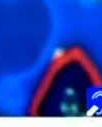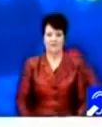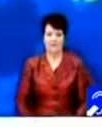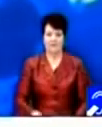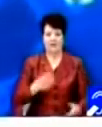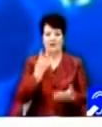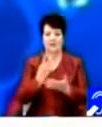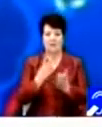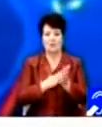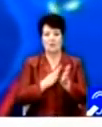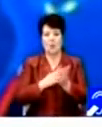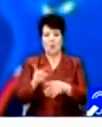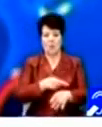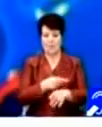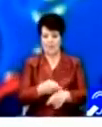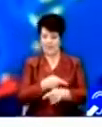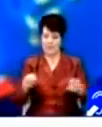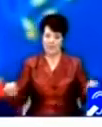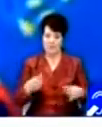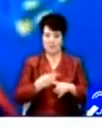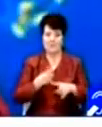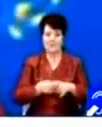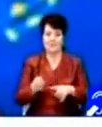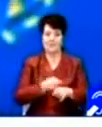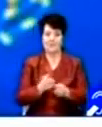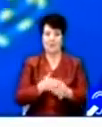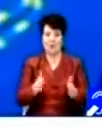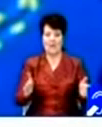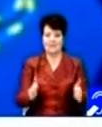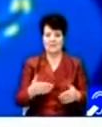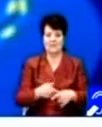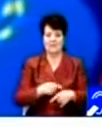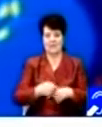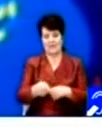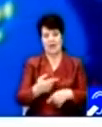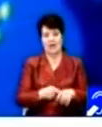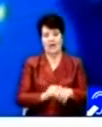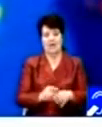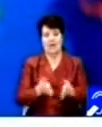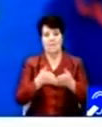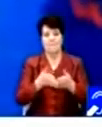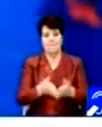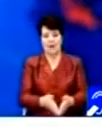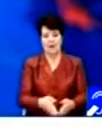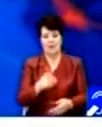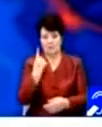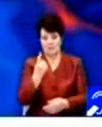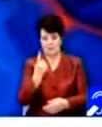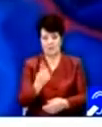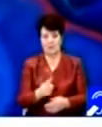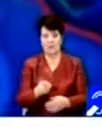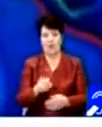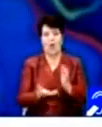Aproape 9 metri lungime, puțin peste jumătate de metru lățime și este probabil cea mai mare barcă sculptată dintr-un singur trunchi de